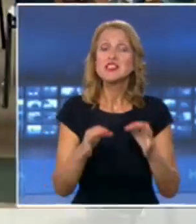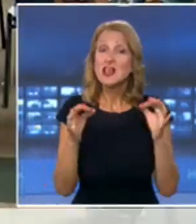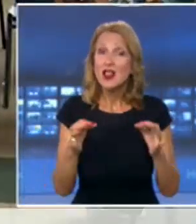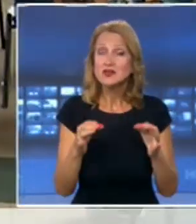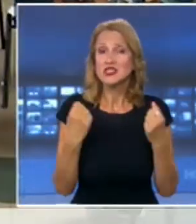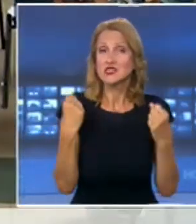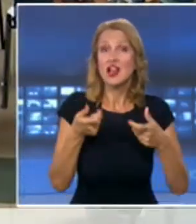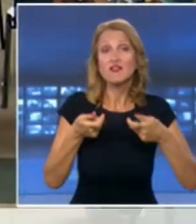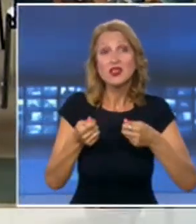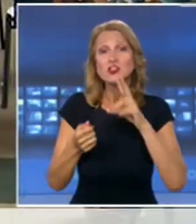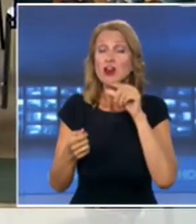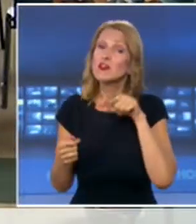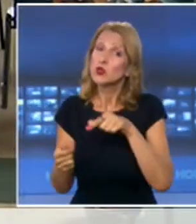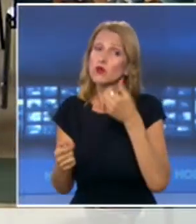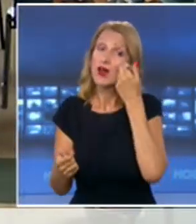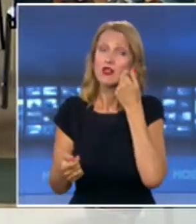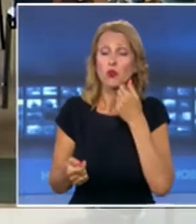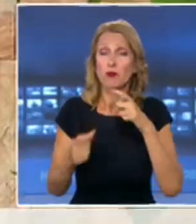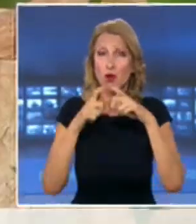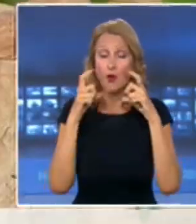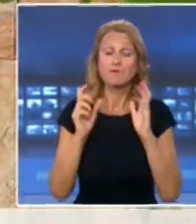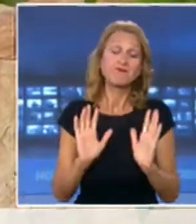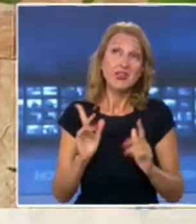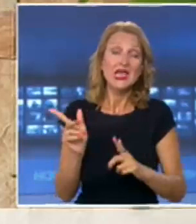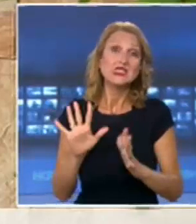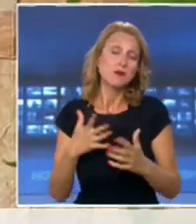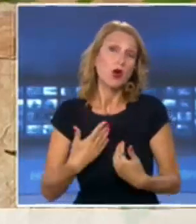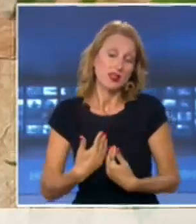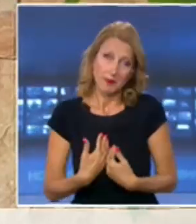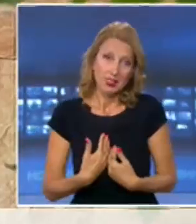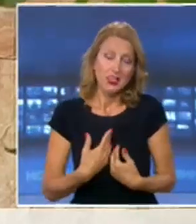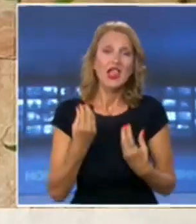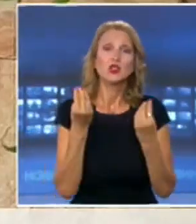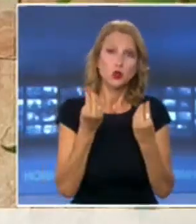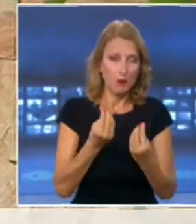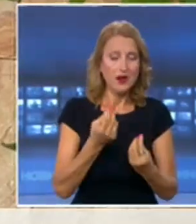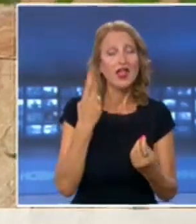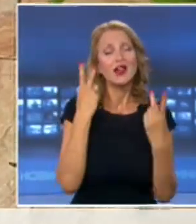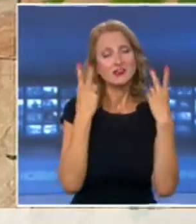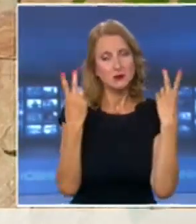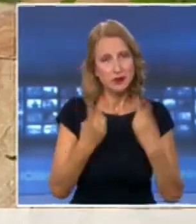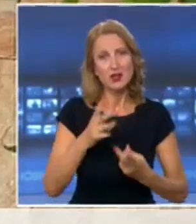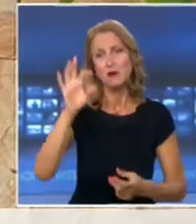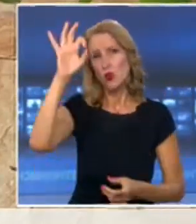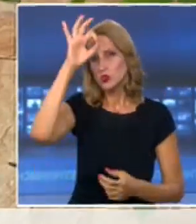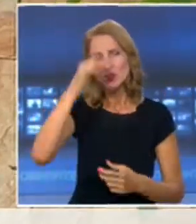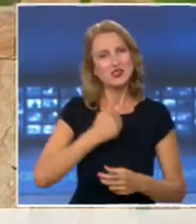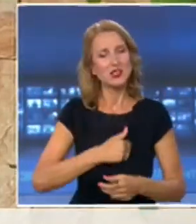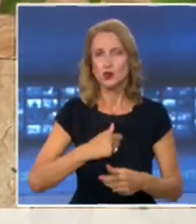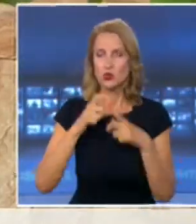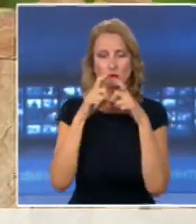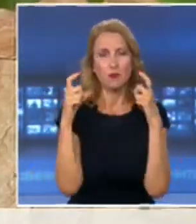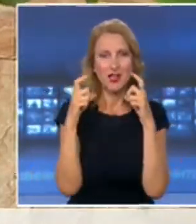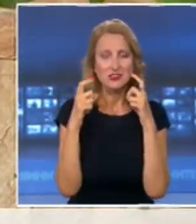добра стъпка в борбата с заболяването. Според мен е добре, въпреки че разбирам, че им е трудно, но в края на краищата ето виждаме,